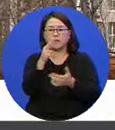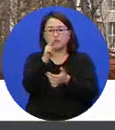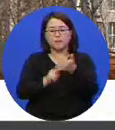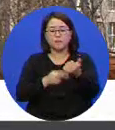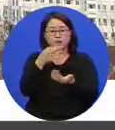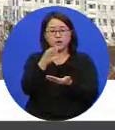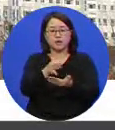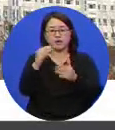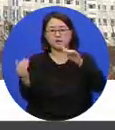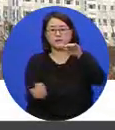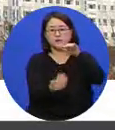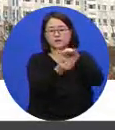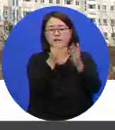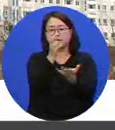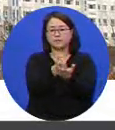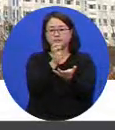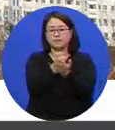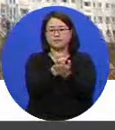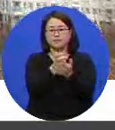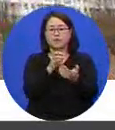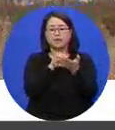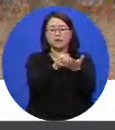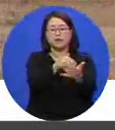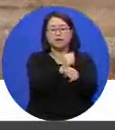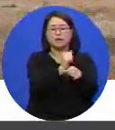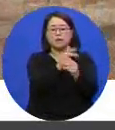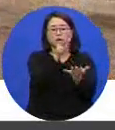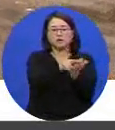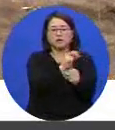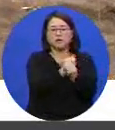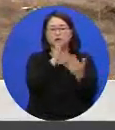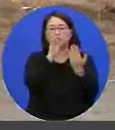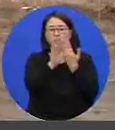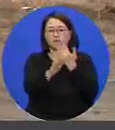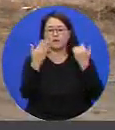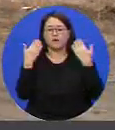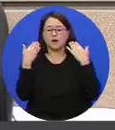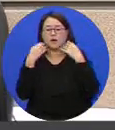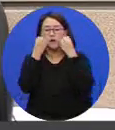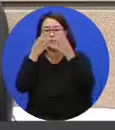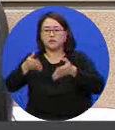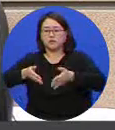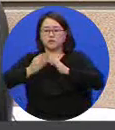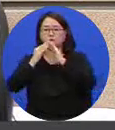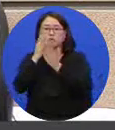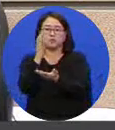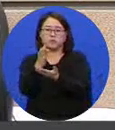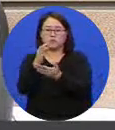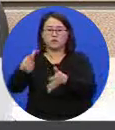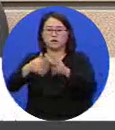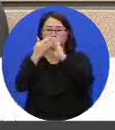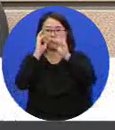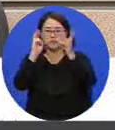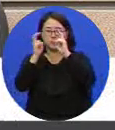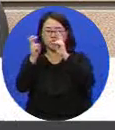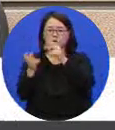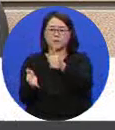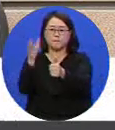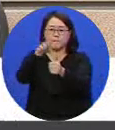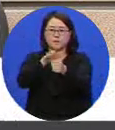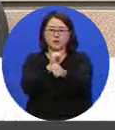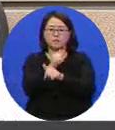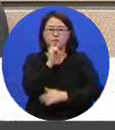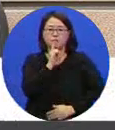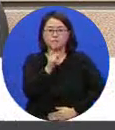도입한 뒤 학교 신설 비용을 건설업체 몫으로 돌리자는 겁니다. 택지를 개발하는 시행사나